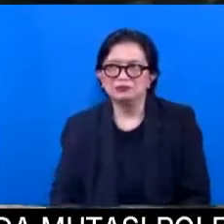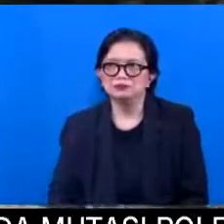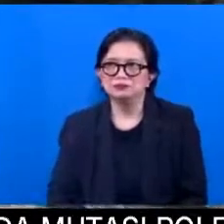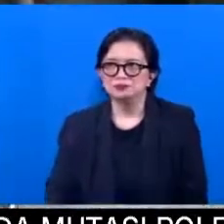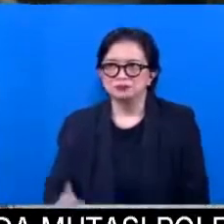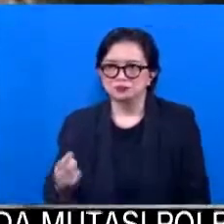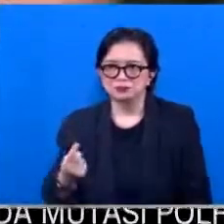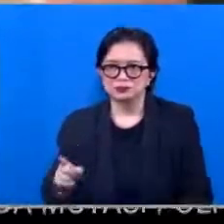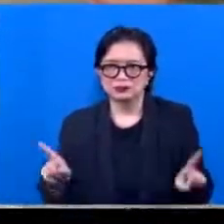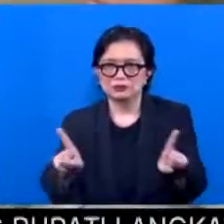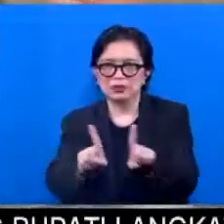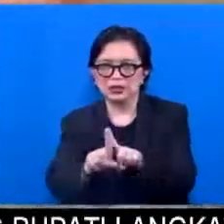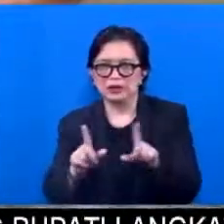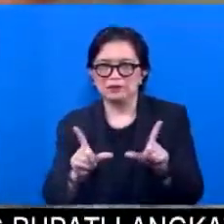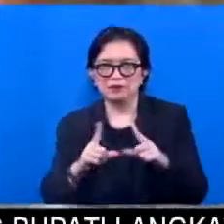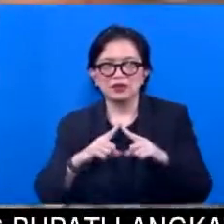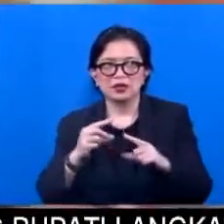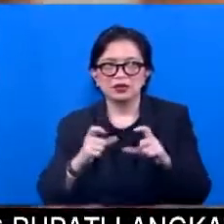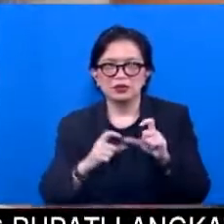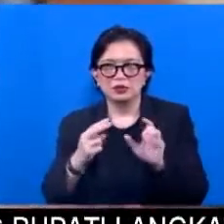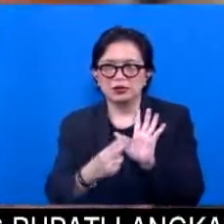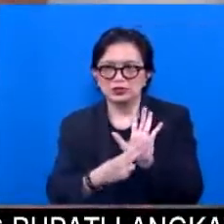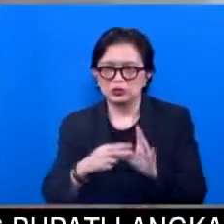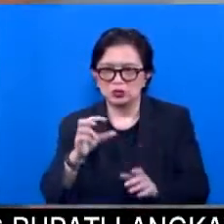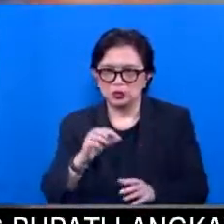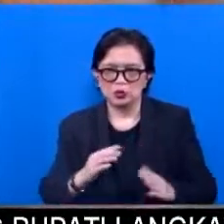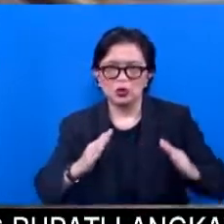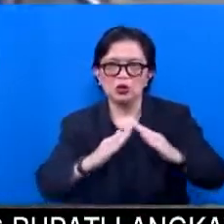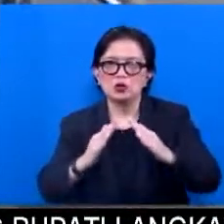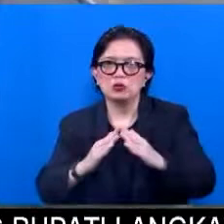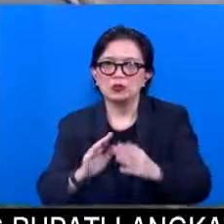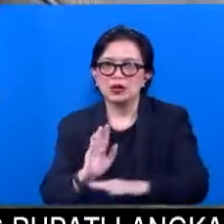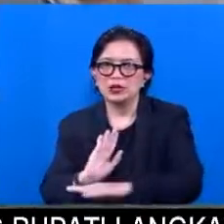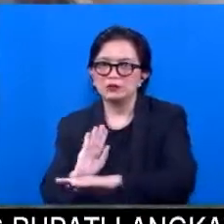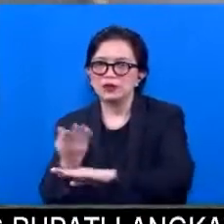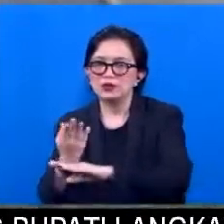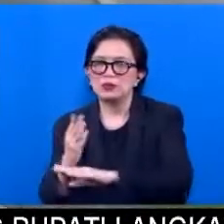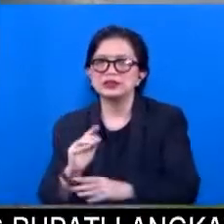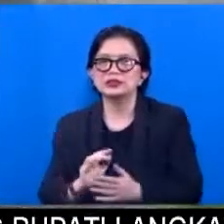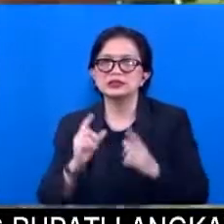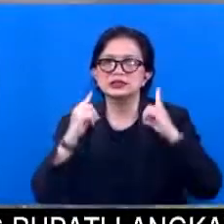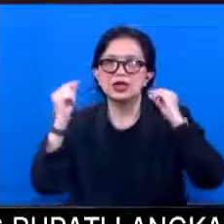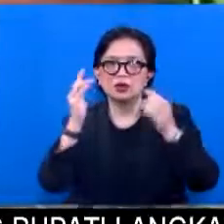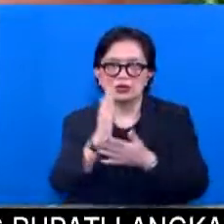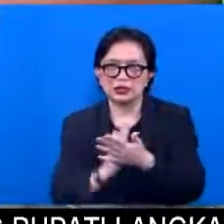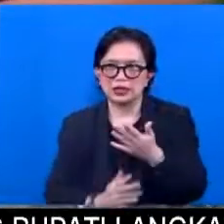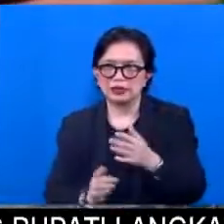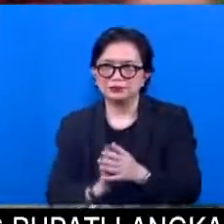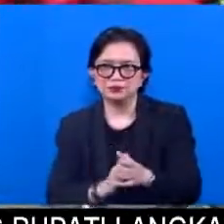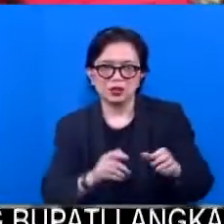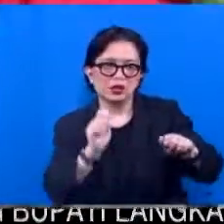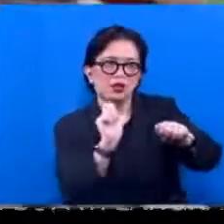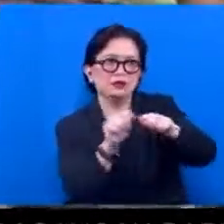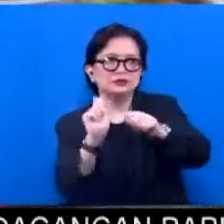Sejak menikah, Warsono dan Suripah tinggal di Banyumas, Jawa Tengah. Keahlian Warsono mengukir tidak dapat lagi